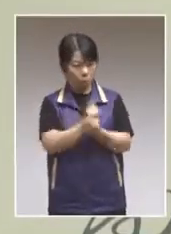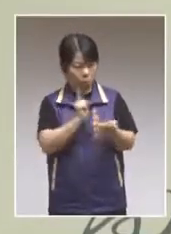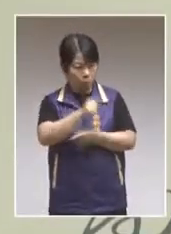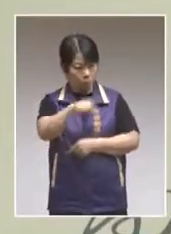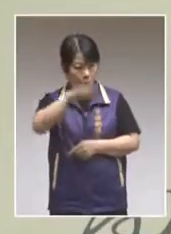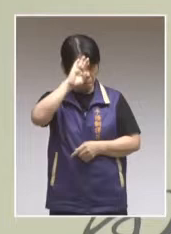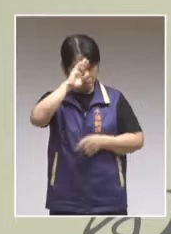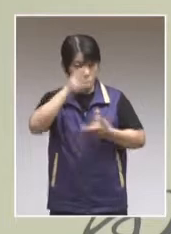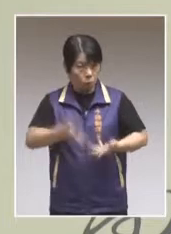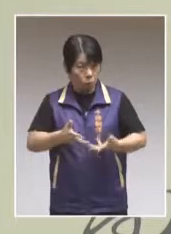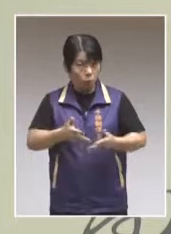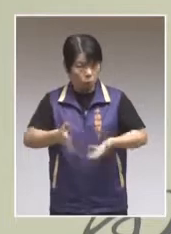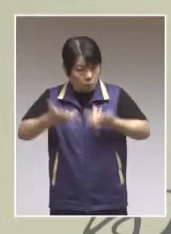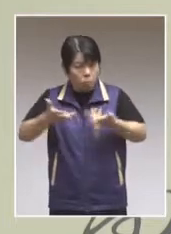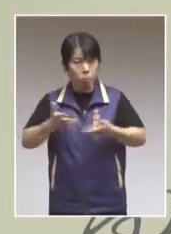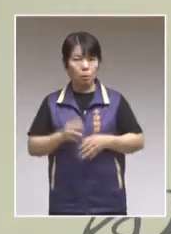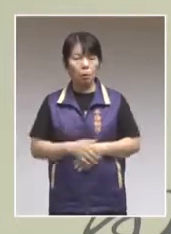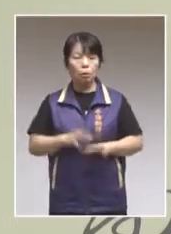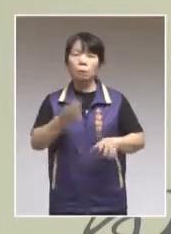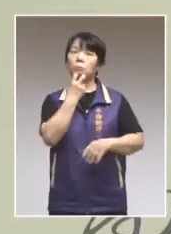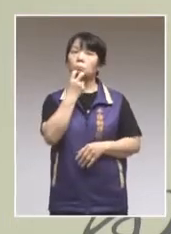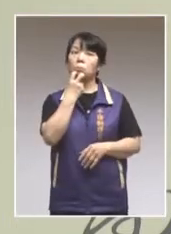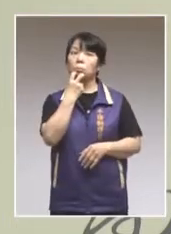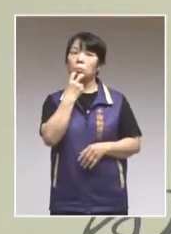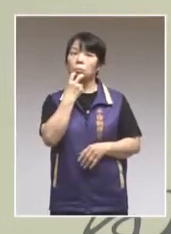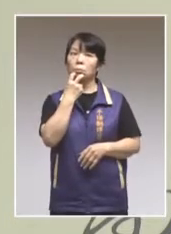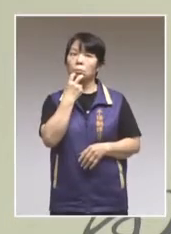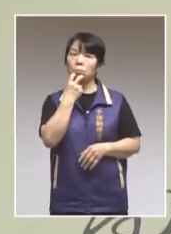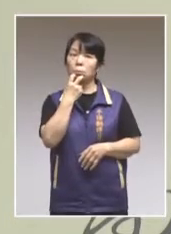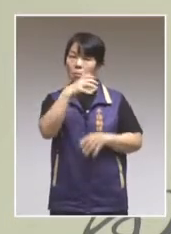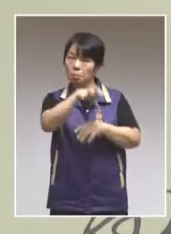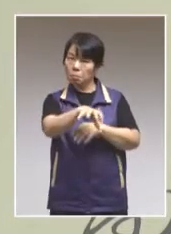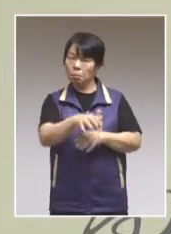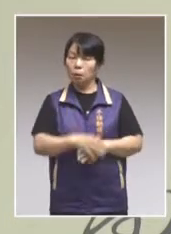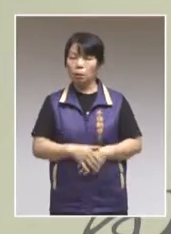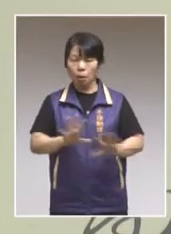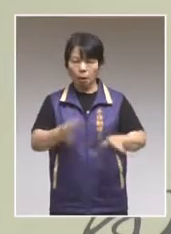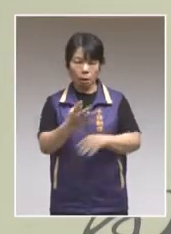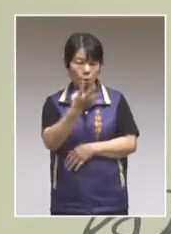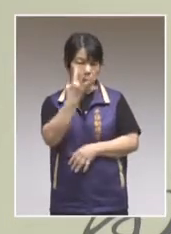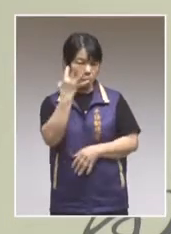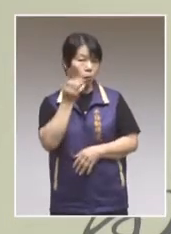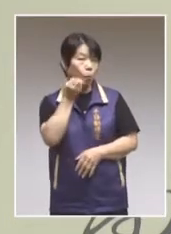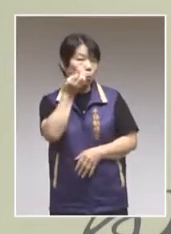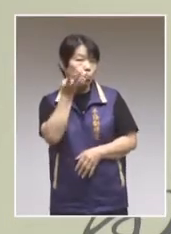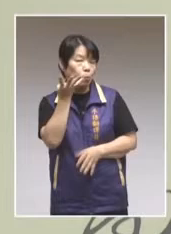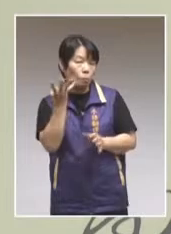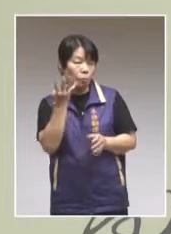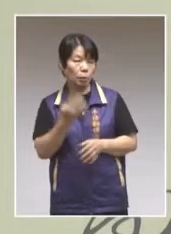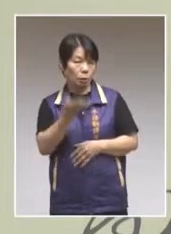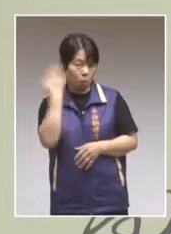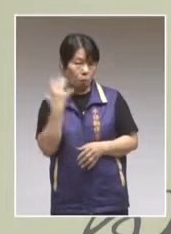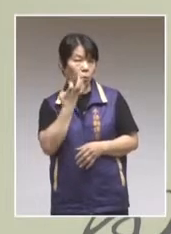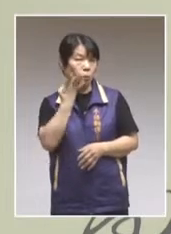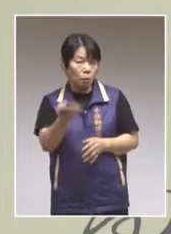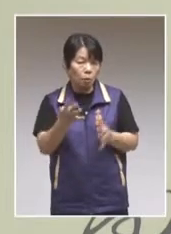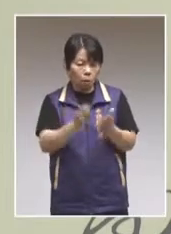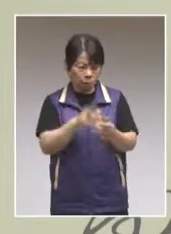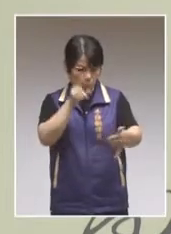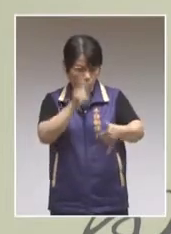哦。那这个是我们这个是中央在我们看过去四个月我们可以看得到说我们儿童的个